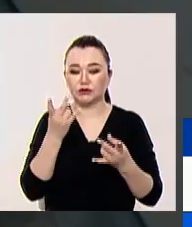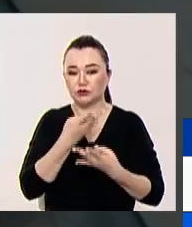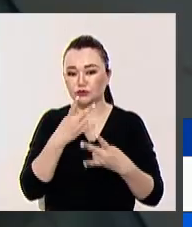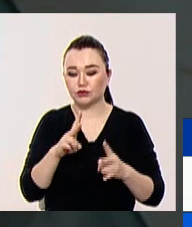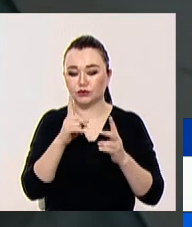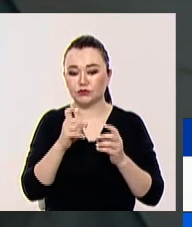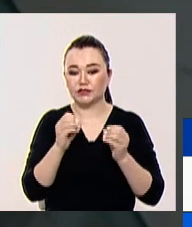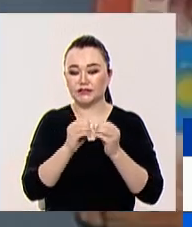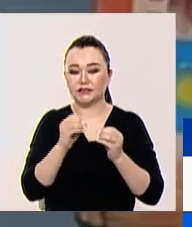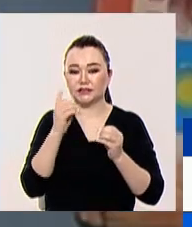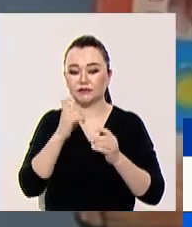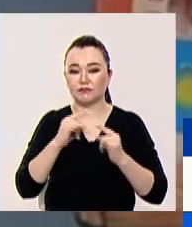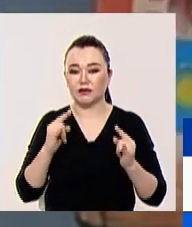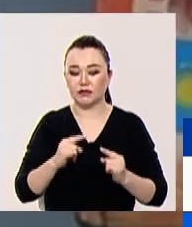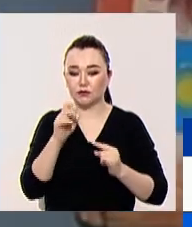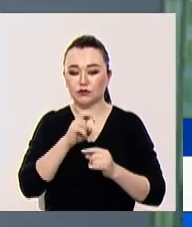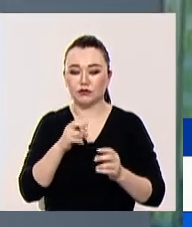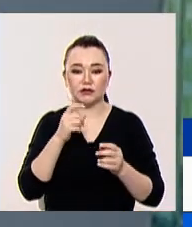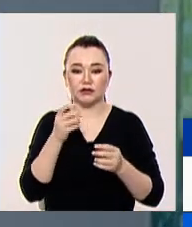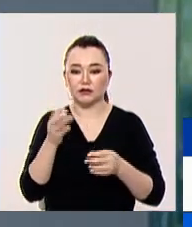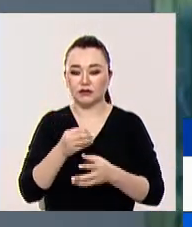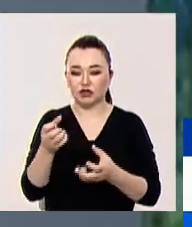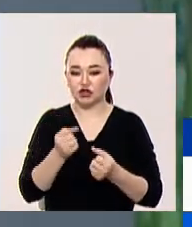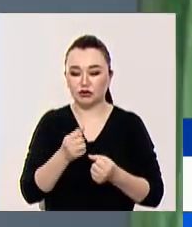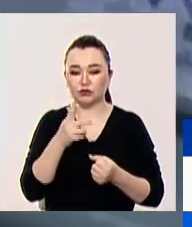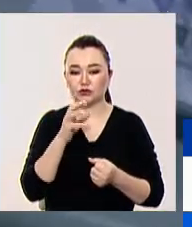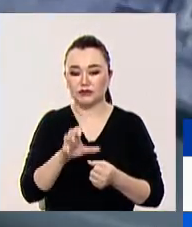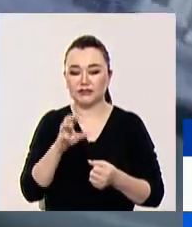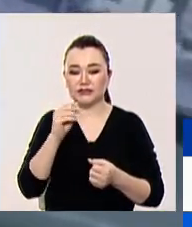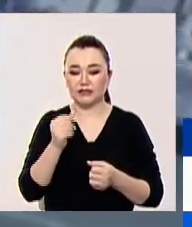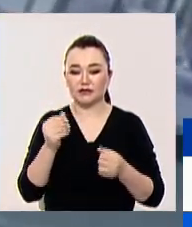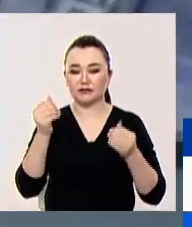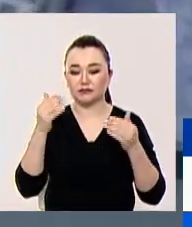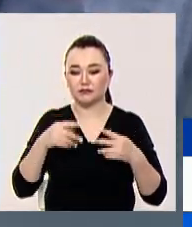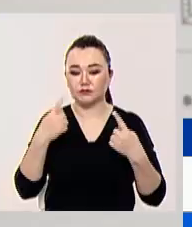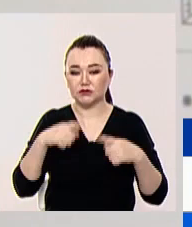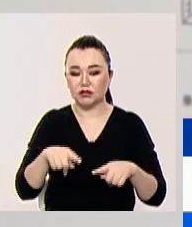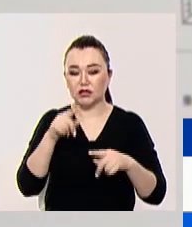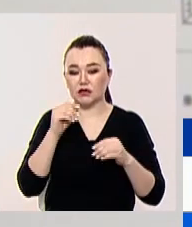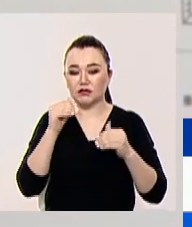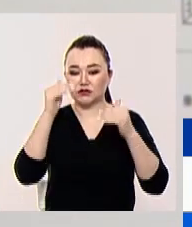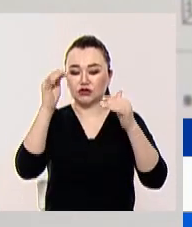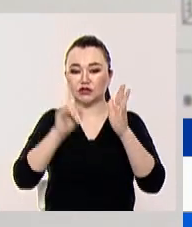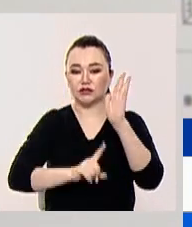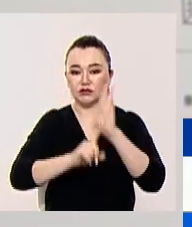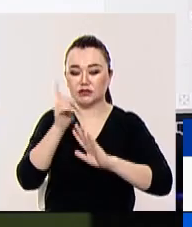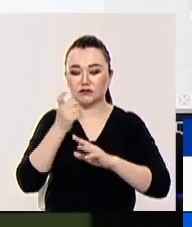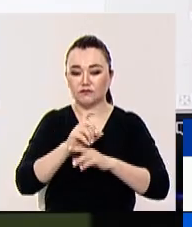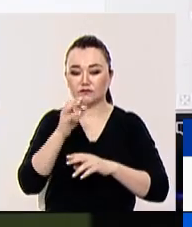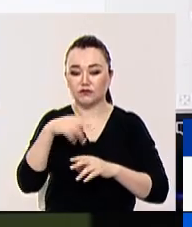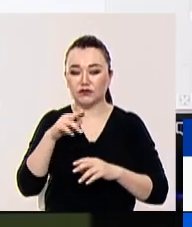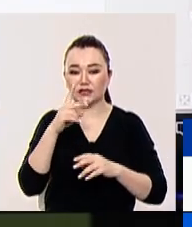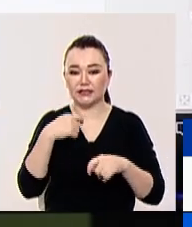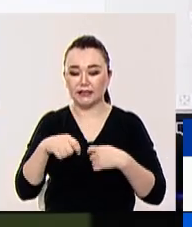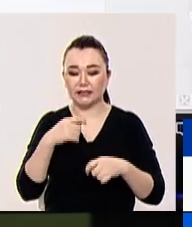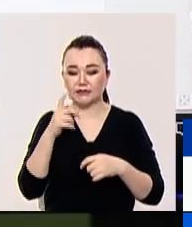110 долларов за баррель, это никак не отражается на удержании курса тенге. Инфляция продолжает расти, говоря о казахстанском фондовом рынке. За последние